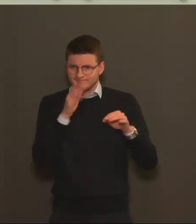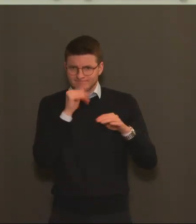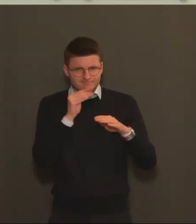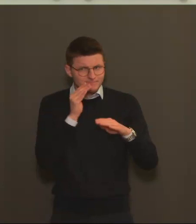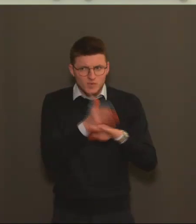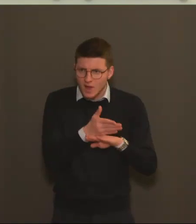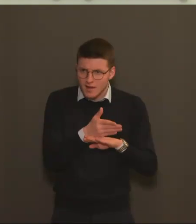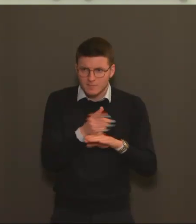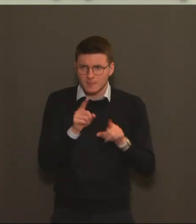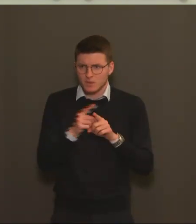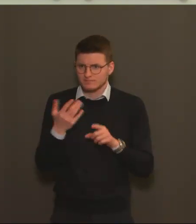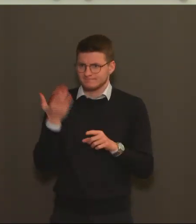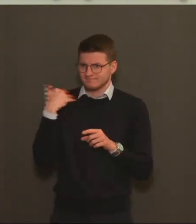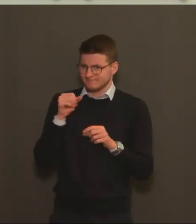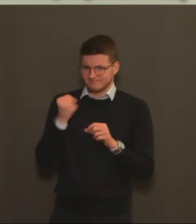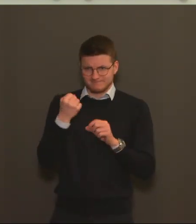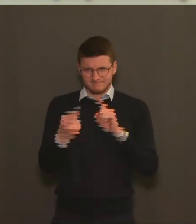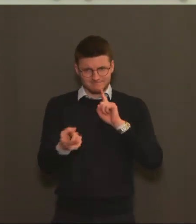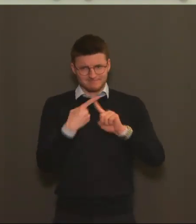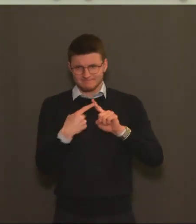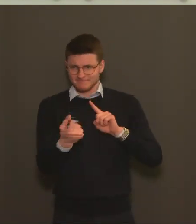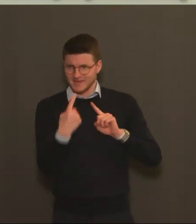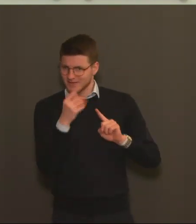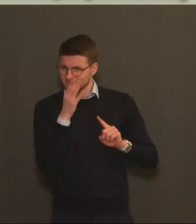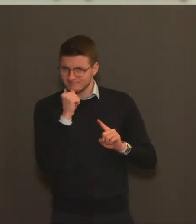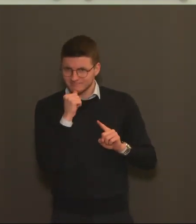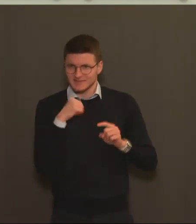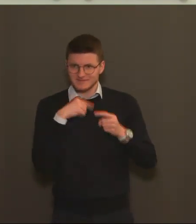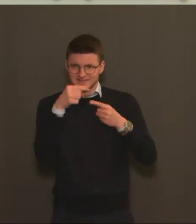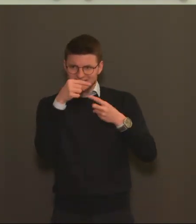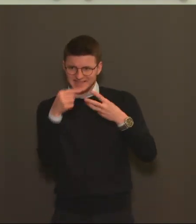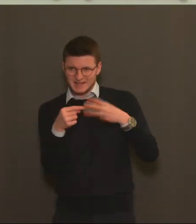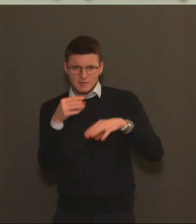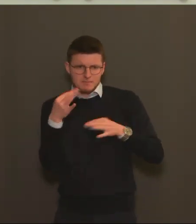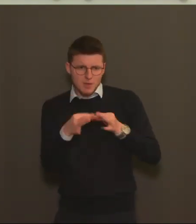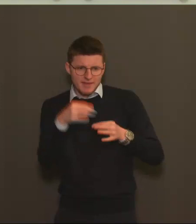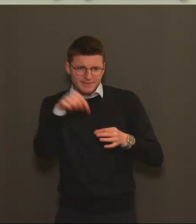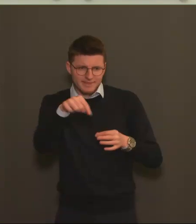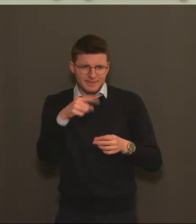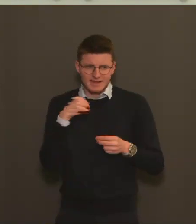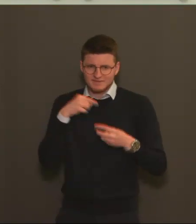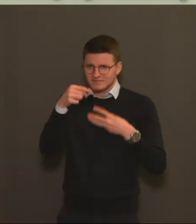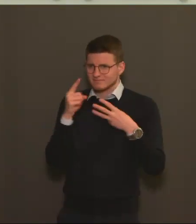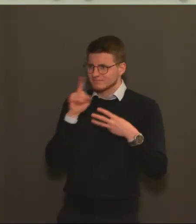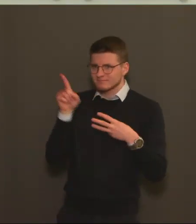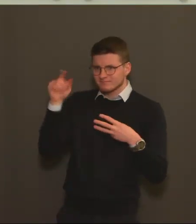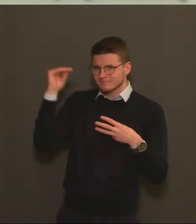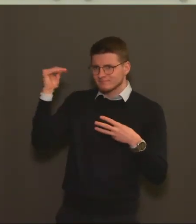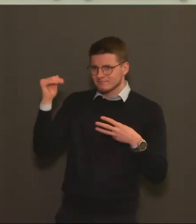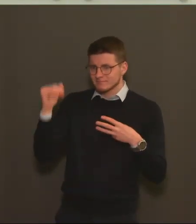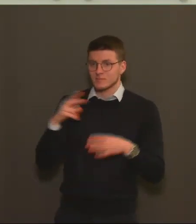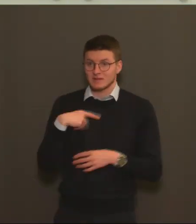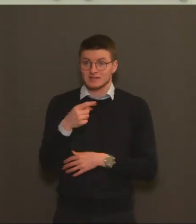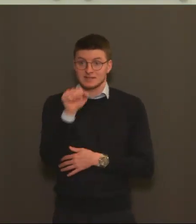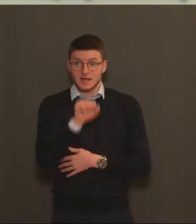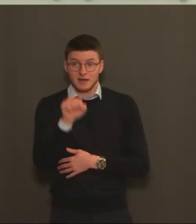niet bereikbaar zijn per e-mail. De netwerkonderbrekingen staan gepland voor zaterdag 6 maart tussen